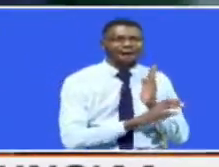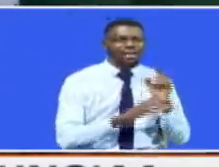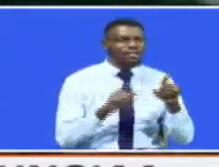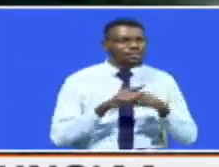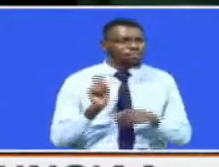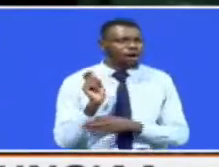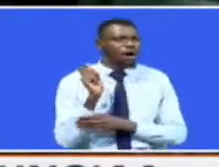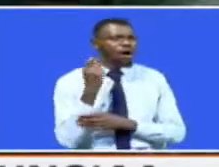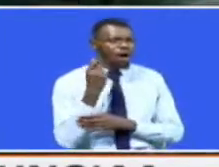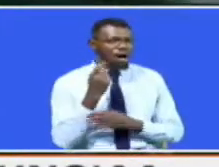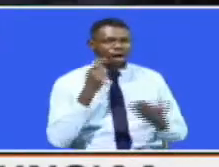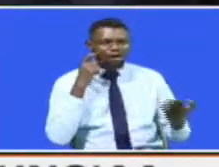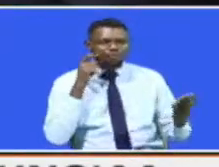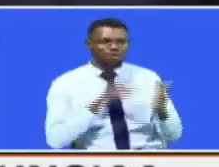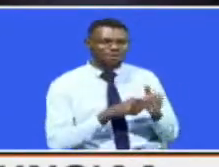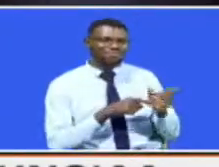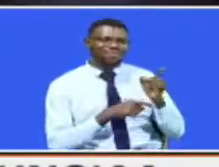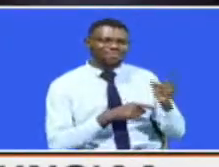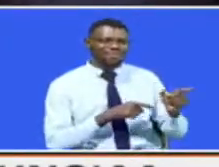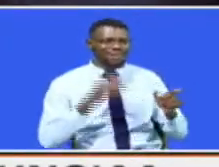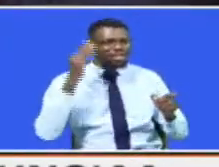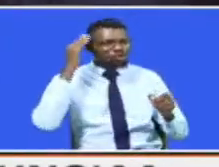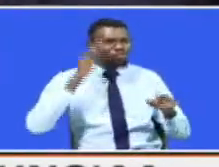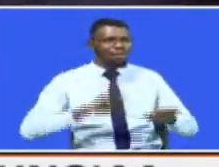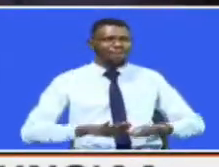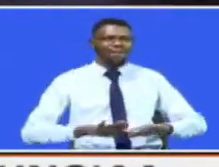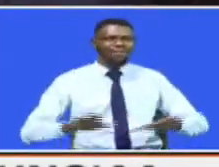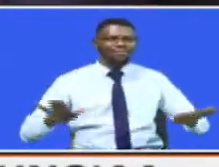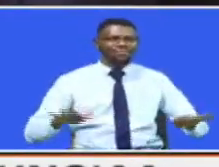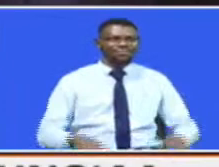Kenya kutambua uwepo wake.